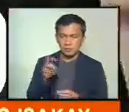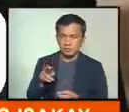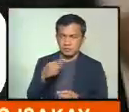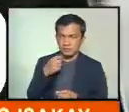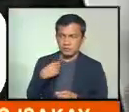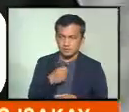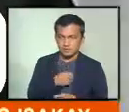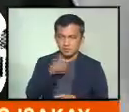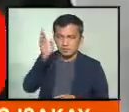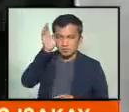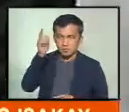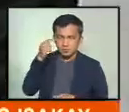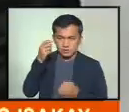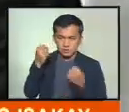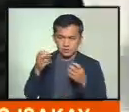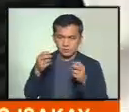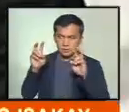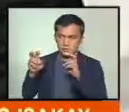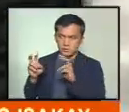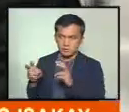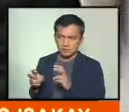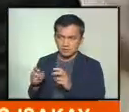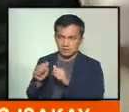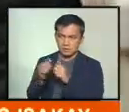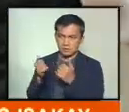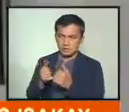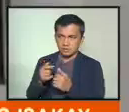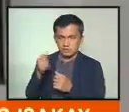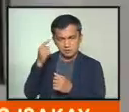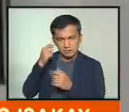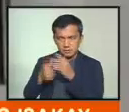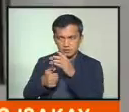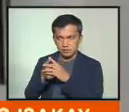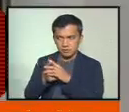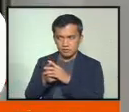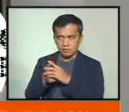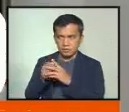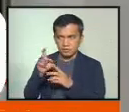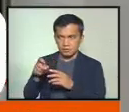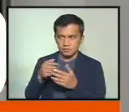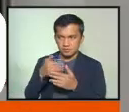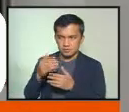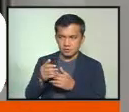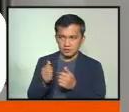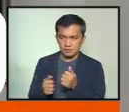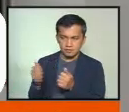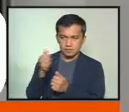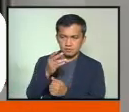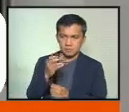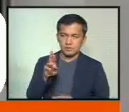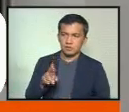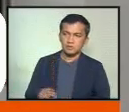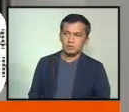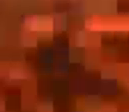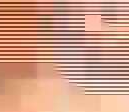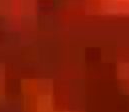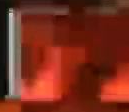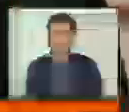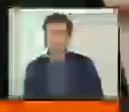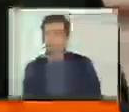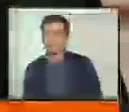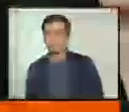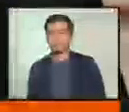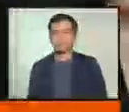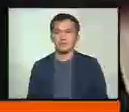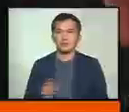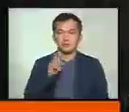Senator Bongo, sa dami ng kontrobersya sa ahensya, may naisip na siyang dapat na maging susunod na hepe ng BuCor.